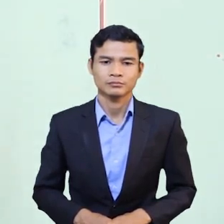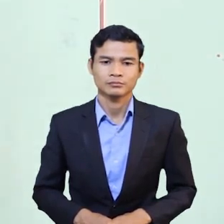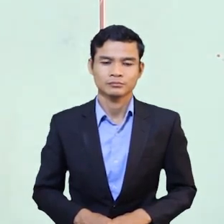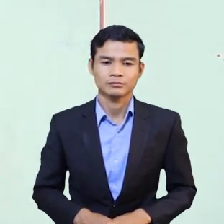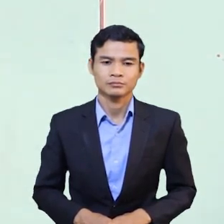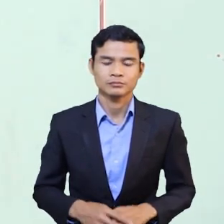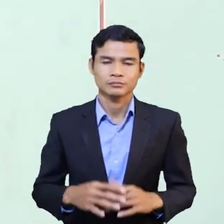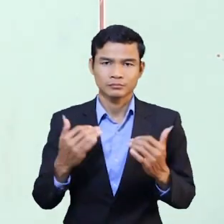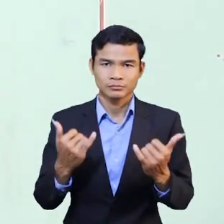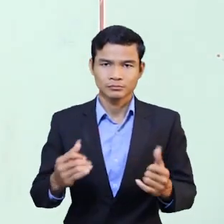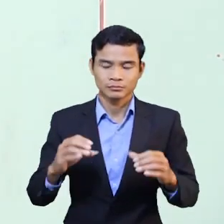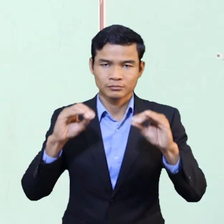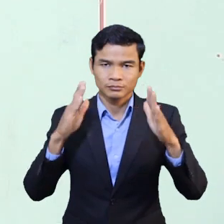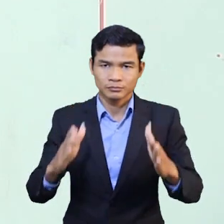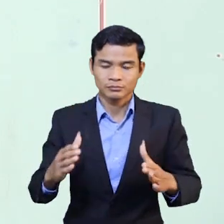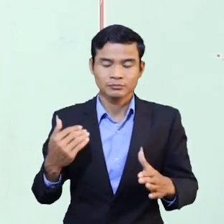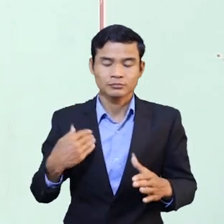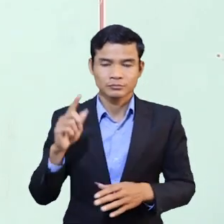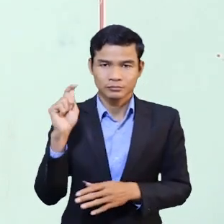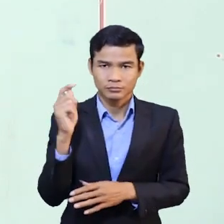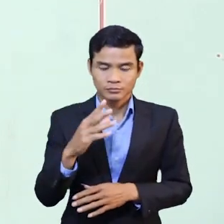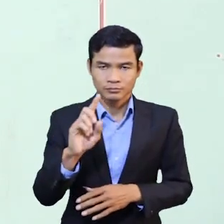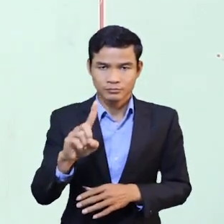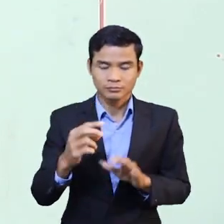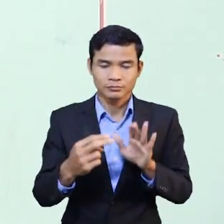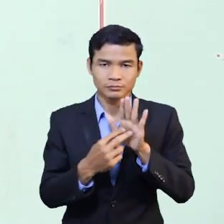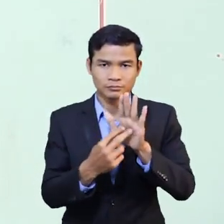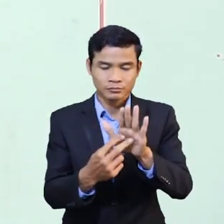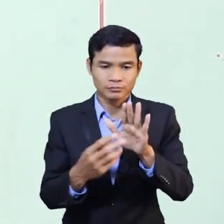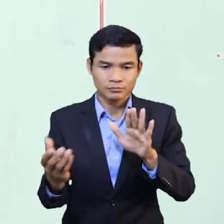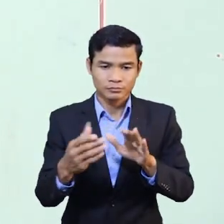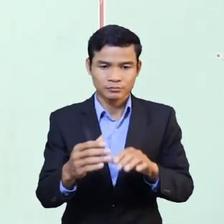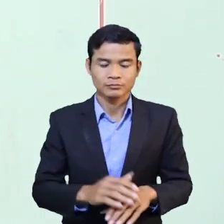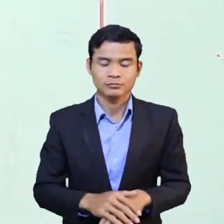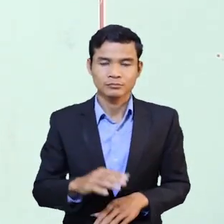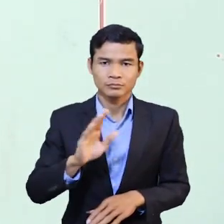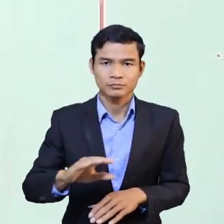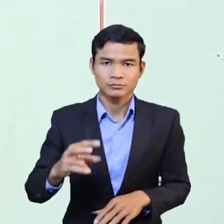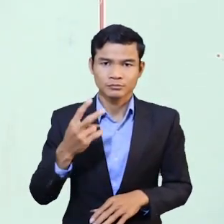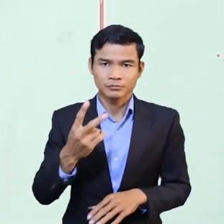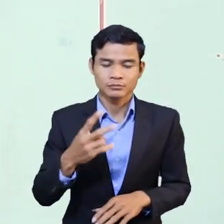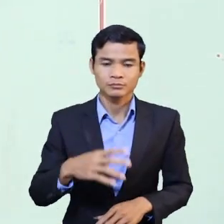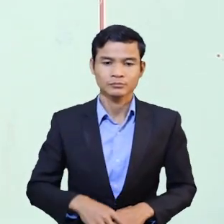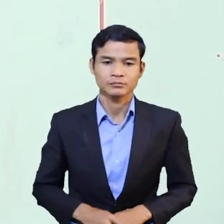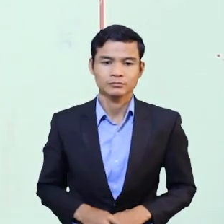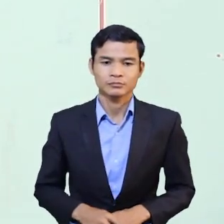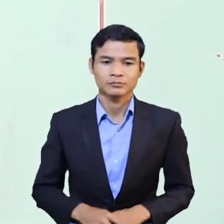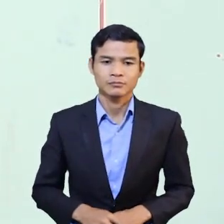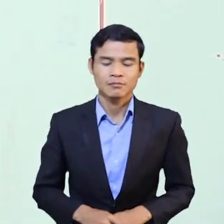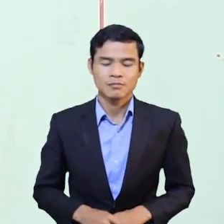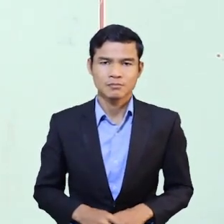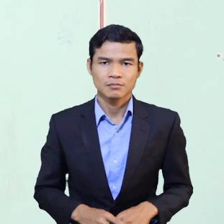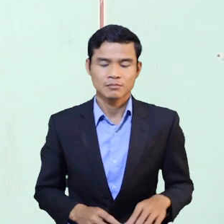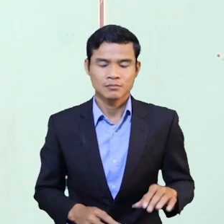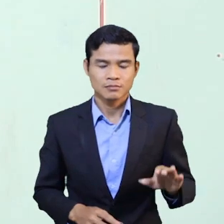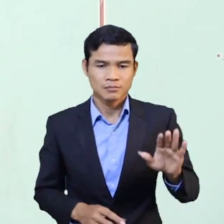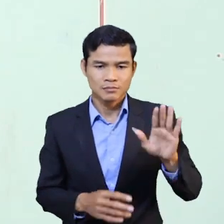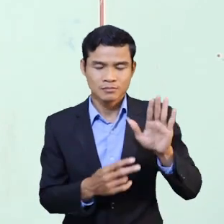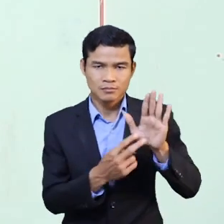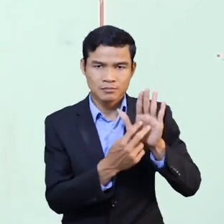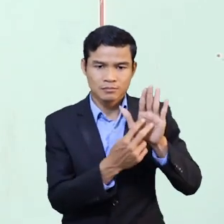chà ấy là nẹ cừu miên chà rục hiệp mùi tiết bằng hàng con chà là con chà mời tặng ọc nế nà con á chà tan tan tan tan